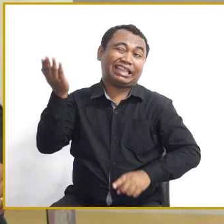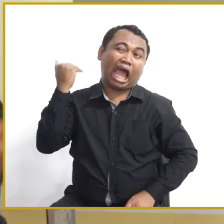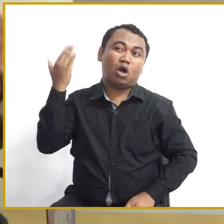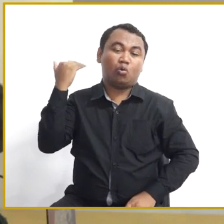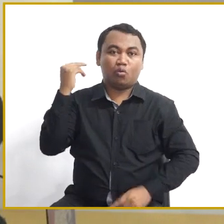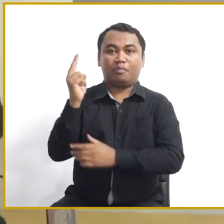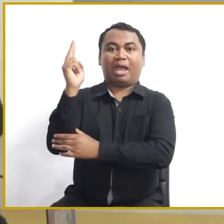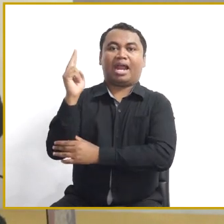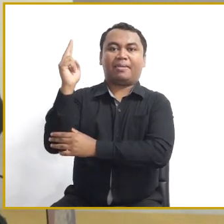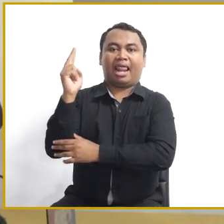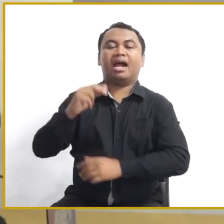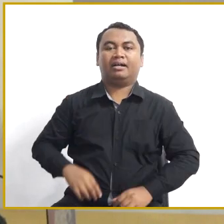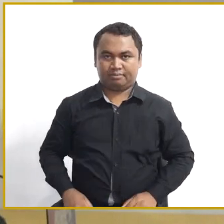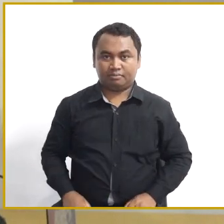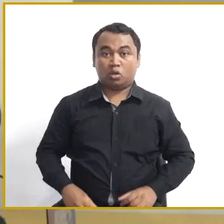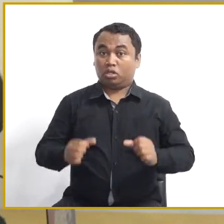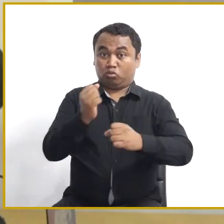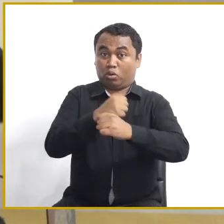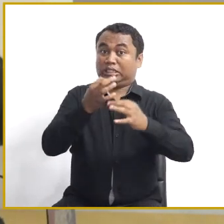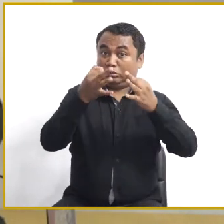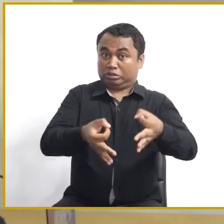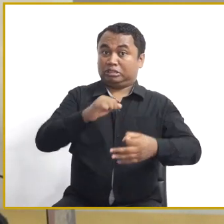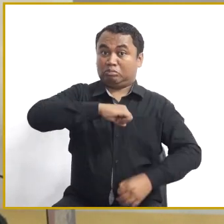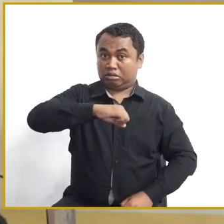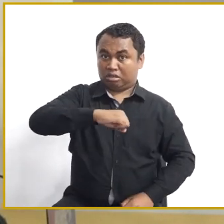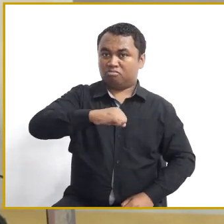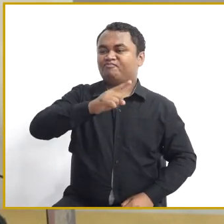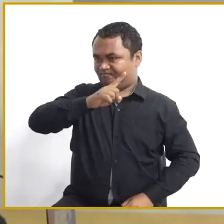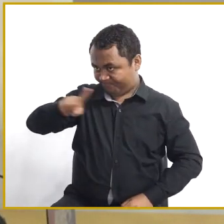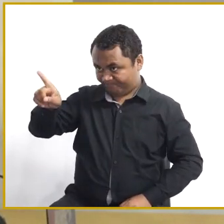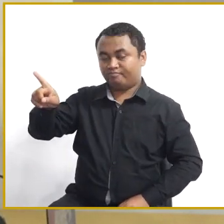Izany hoe ny tafika ny maramila izany dia anao encadrement mihitsy.